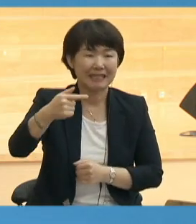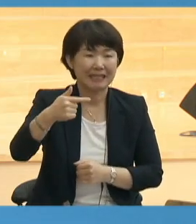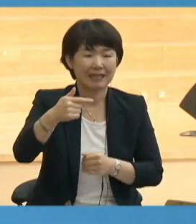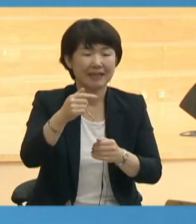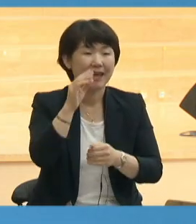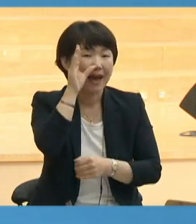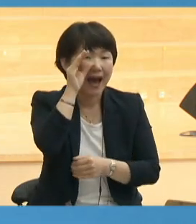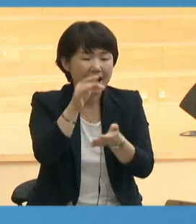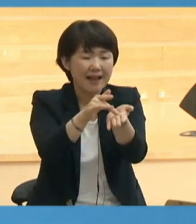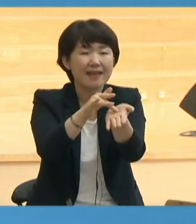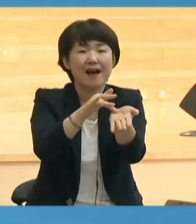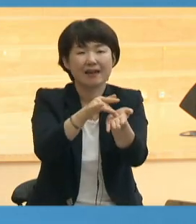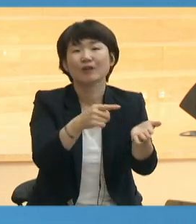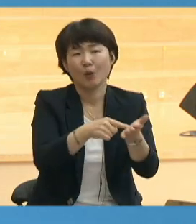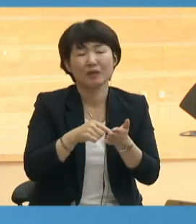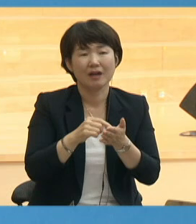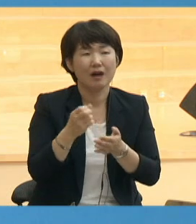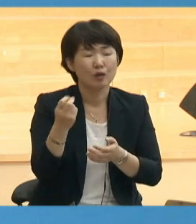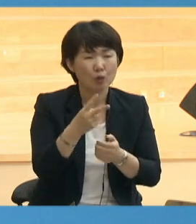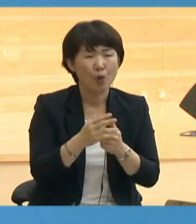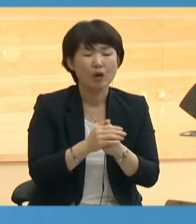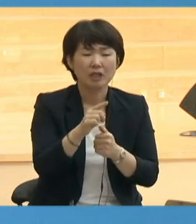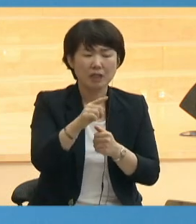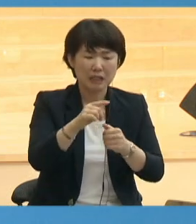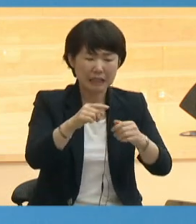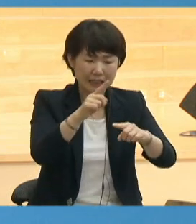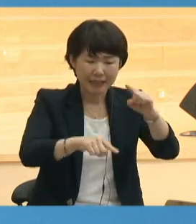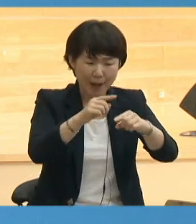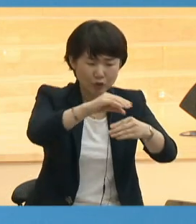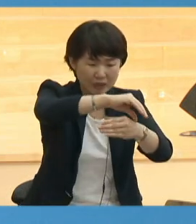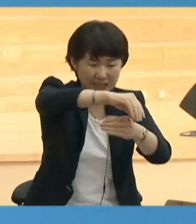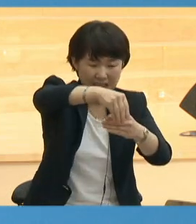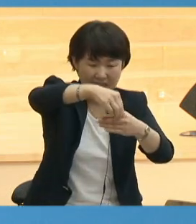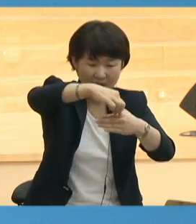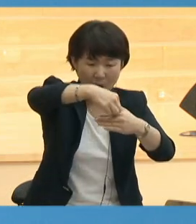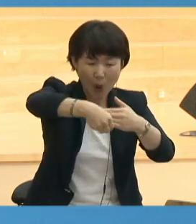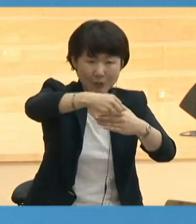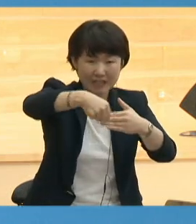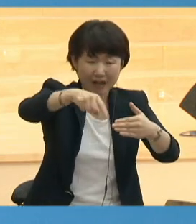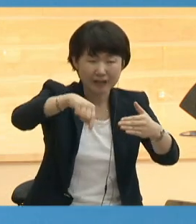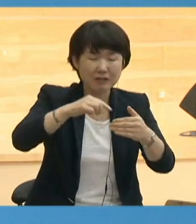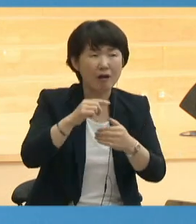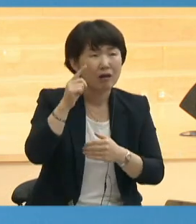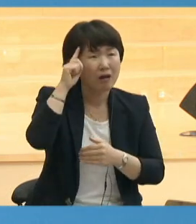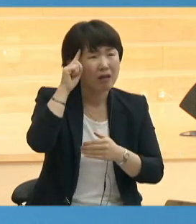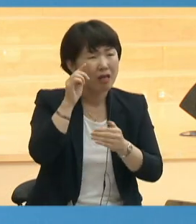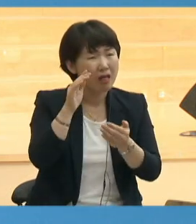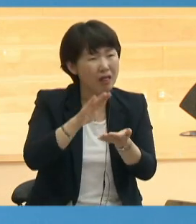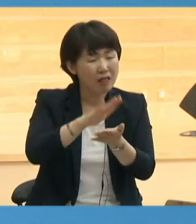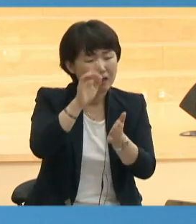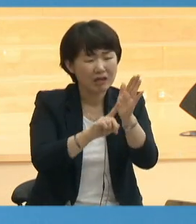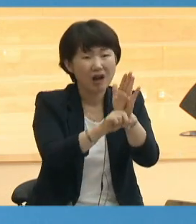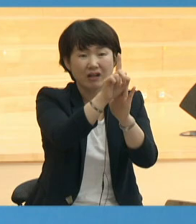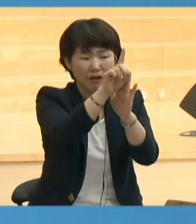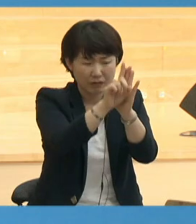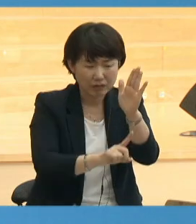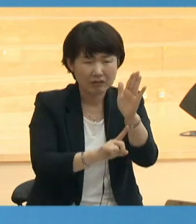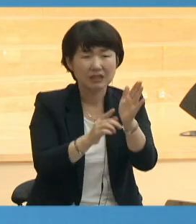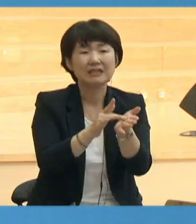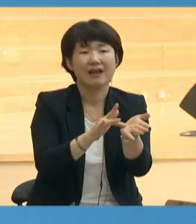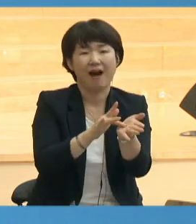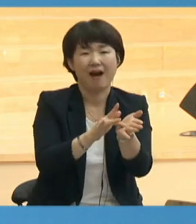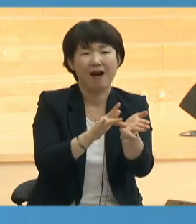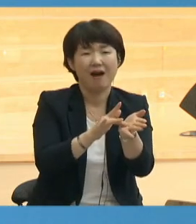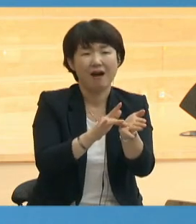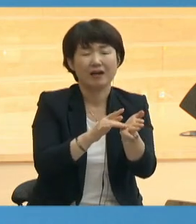버드나무 속 나무에서 이 나무 껍질 속에 나오는 아 스 피 그 해울 째 진통제 퀸 이라는